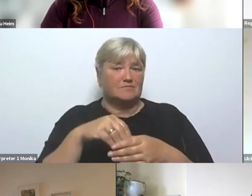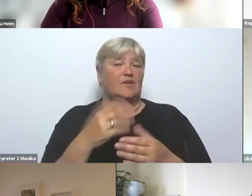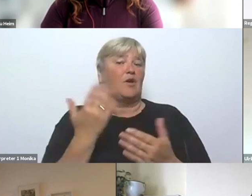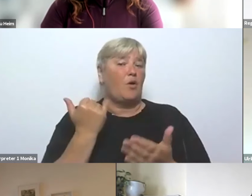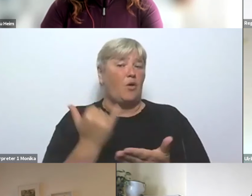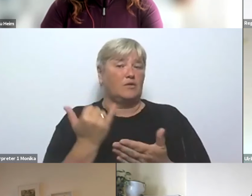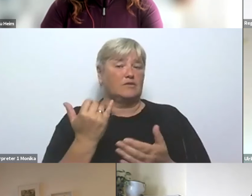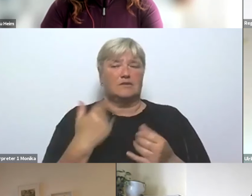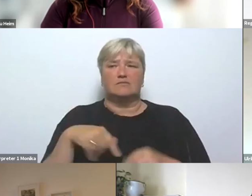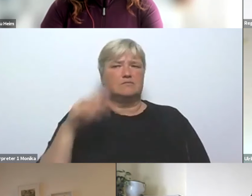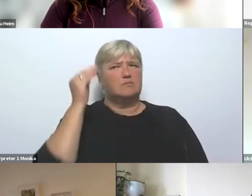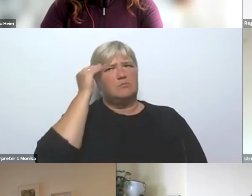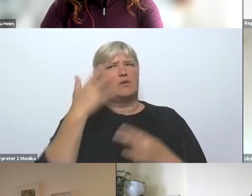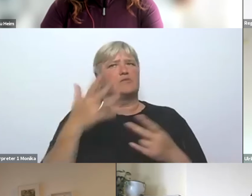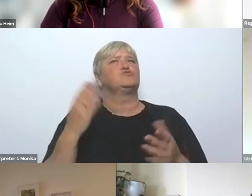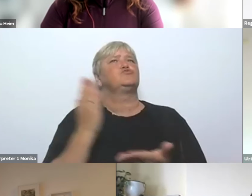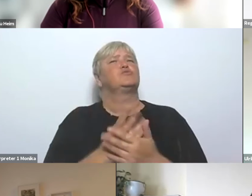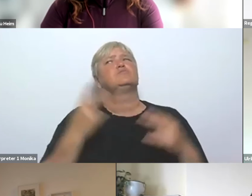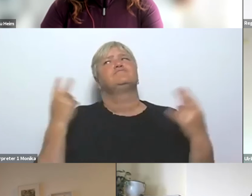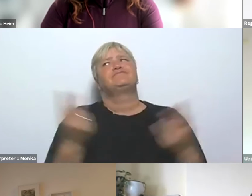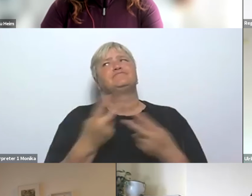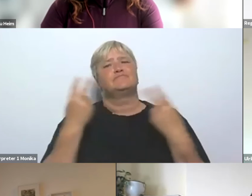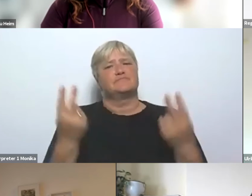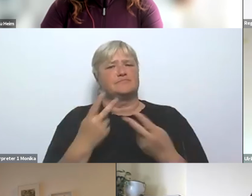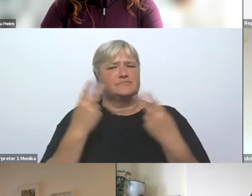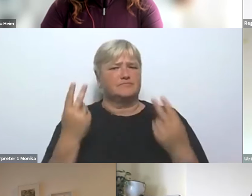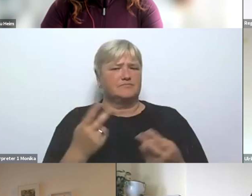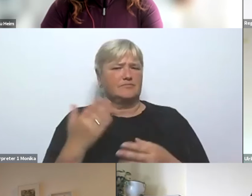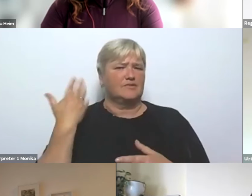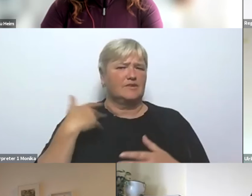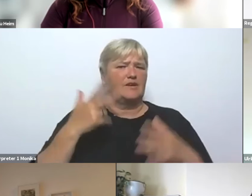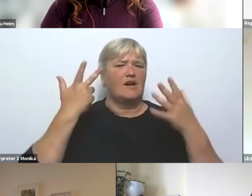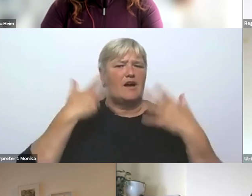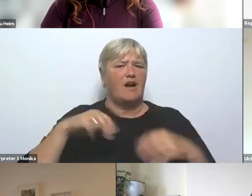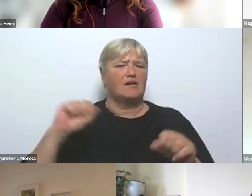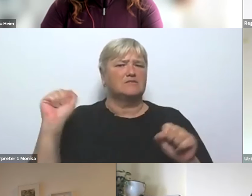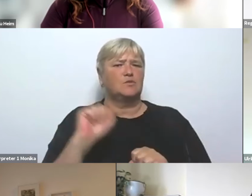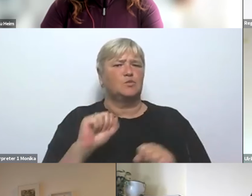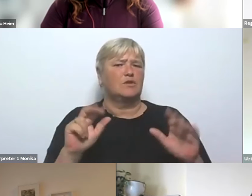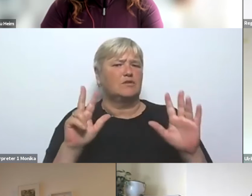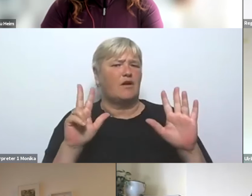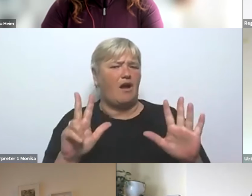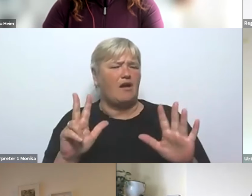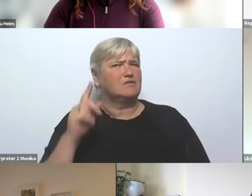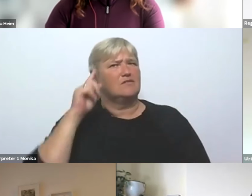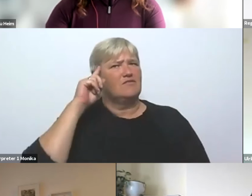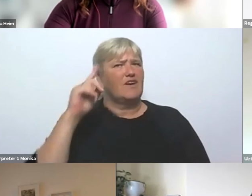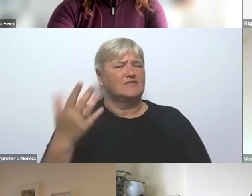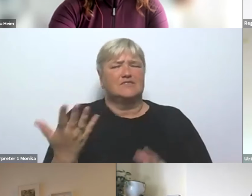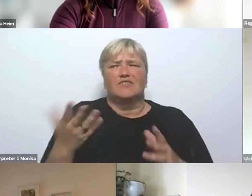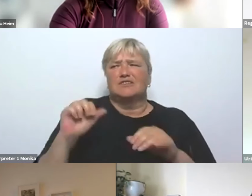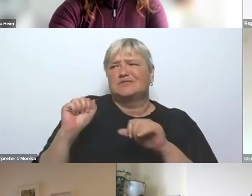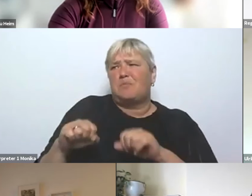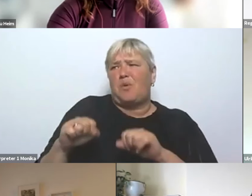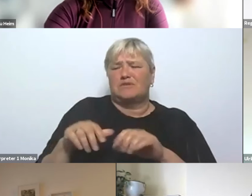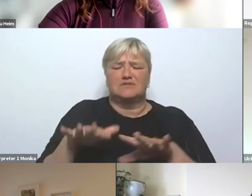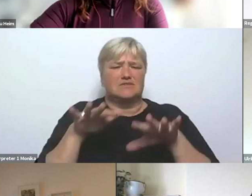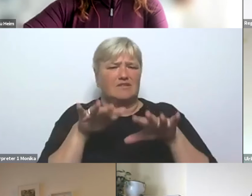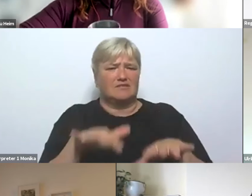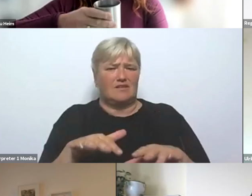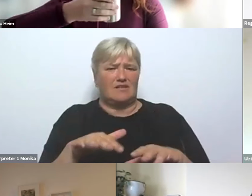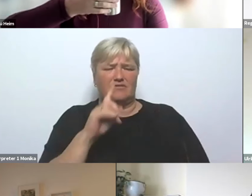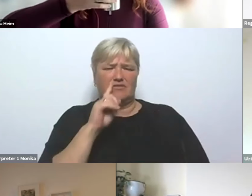überhaupt nicht mehr merken. Pellegrini Turi in 1808 konnte wahrscheinlich nicht erahnen, welches Potenzial es haben wird, wenn er